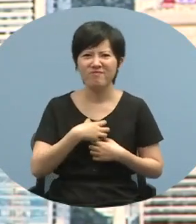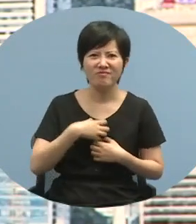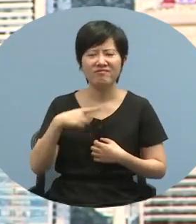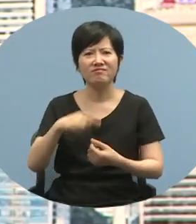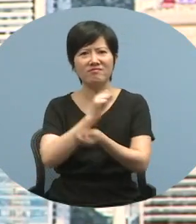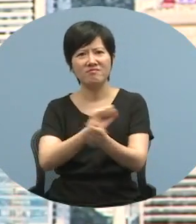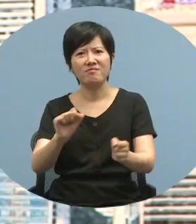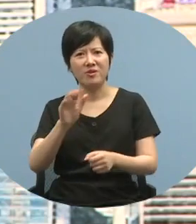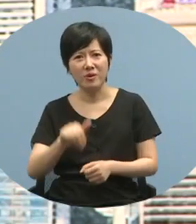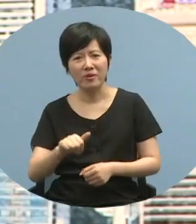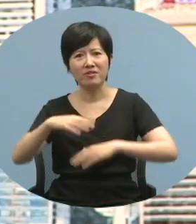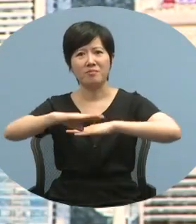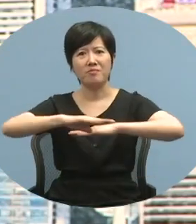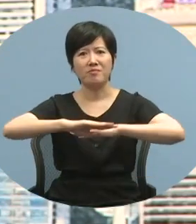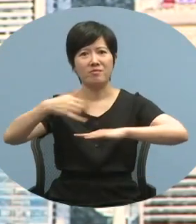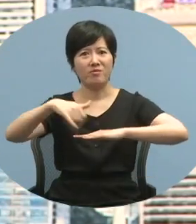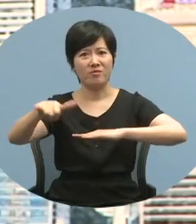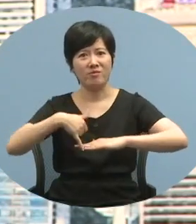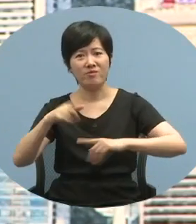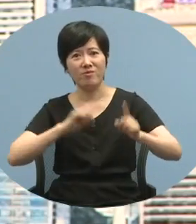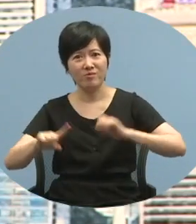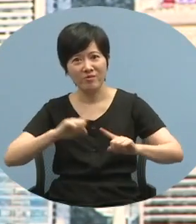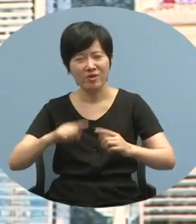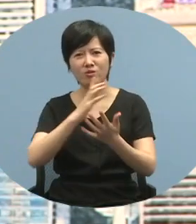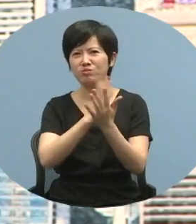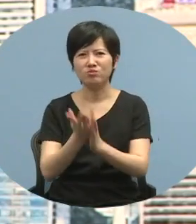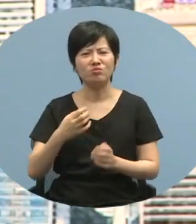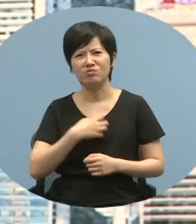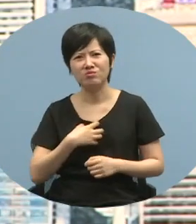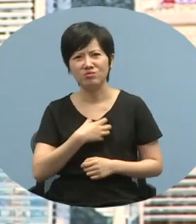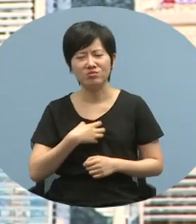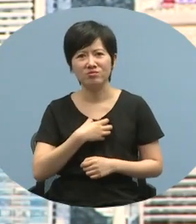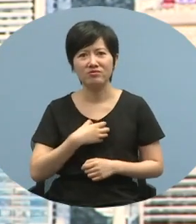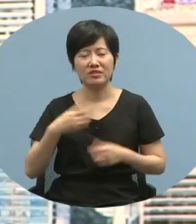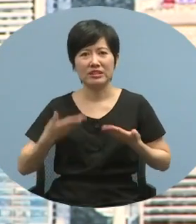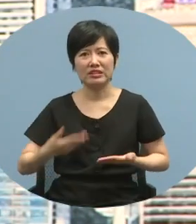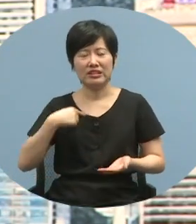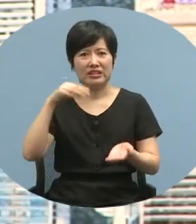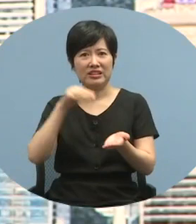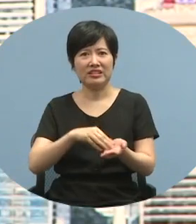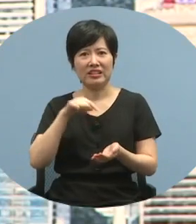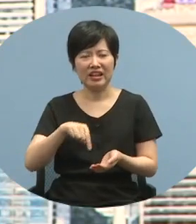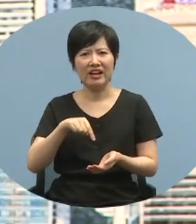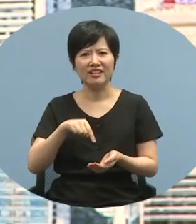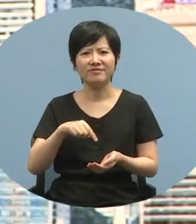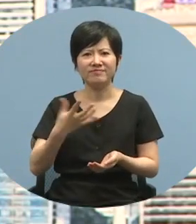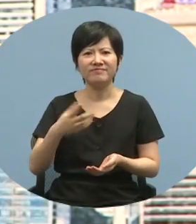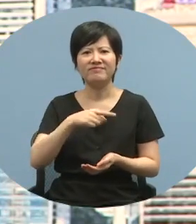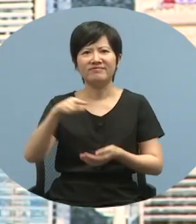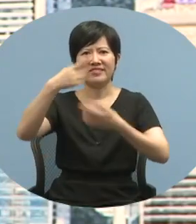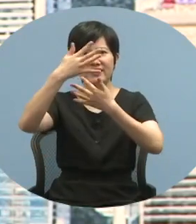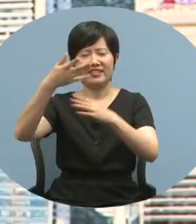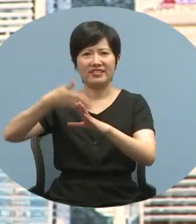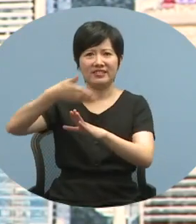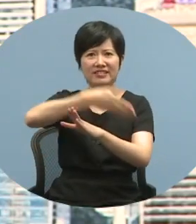不可以走出困局，可不可以通關，可不可以做這樣。所以這個決定當然我一定明白，在兩日